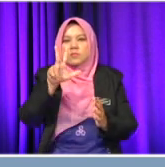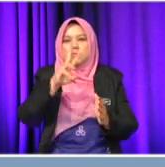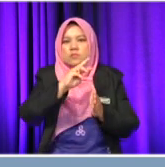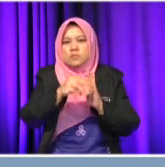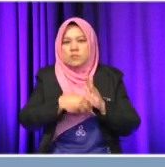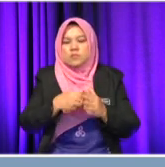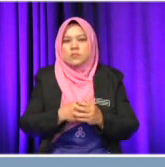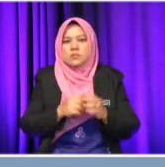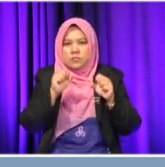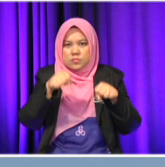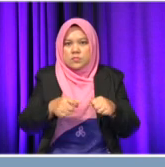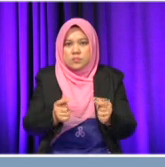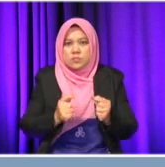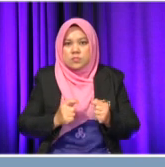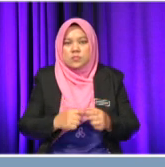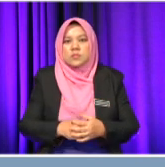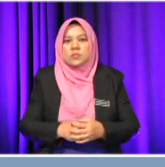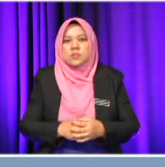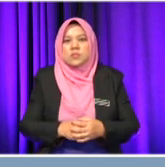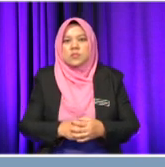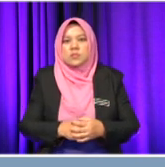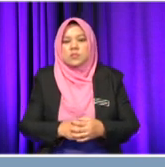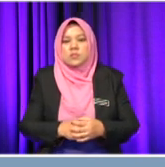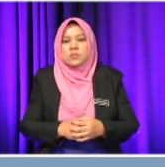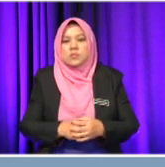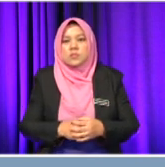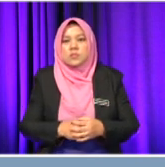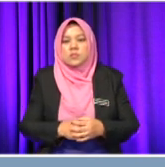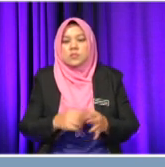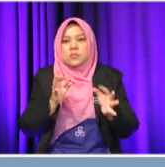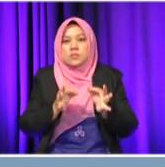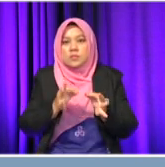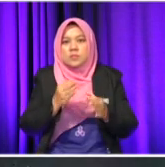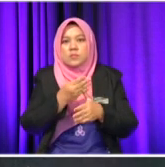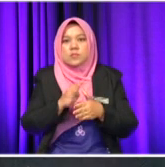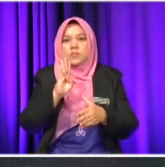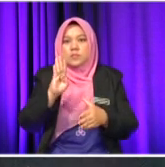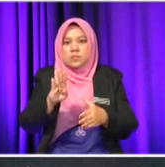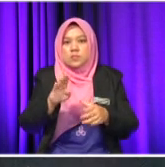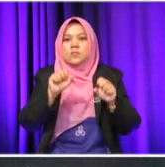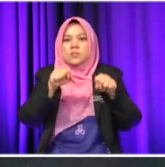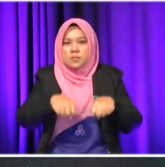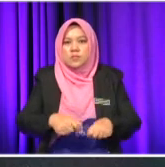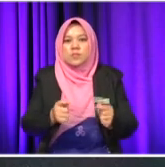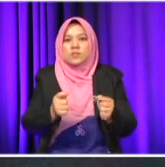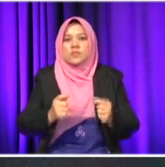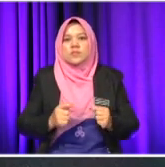menit Bolehkah diterima tidak boleh kalau untuk bagian bini kita